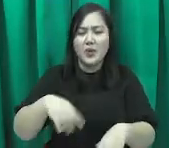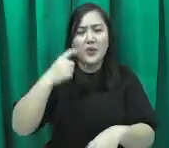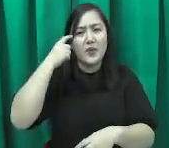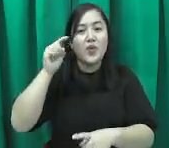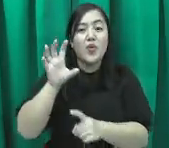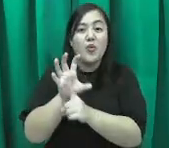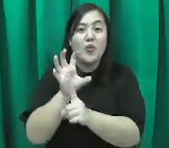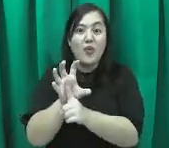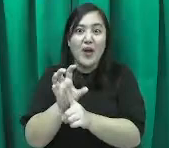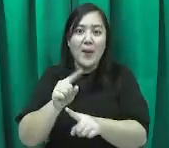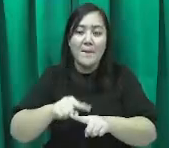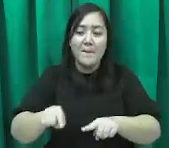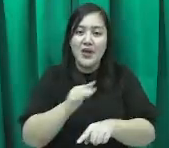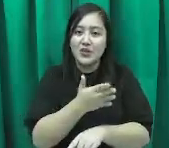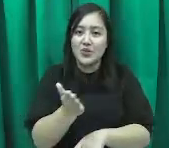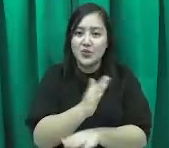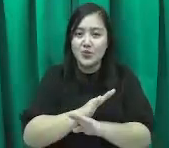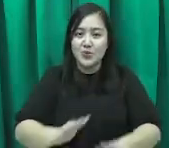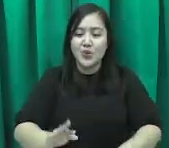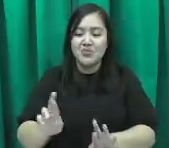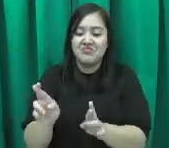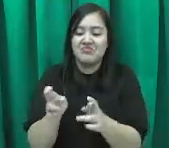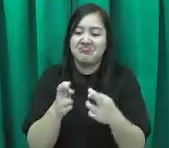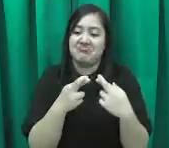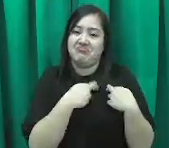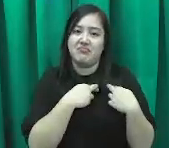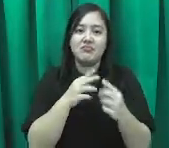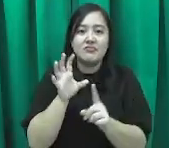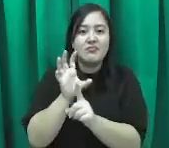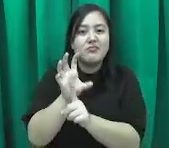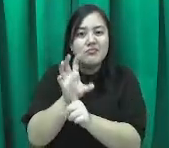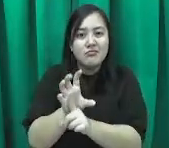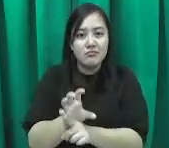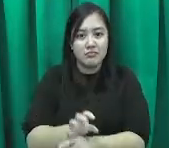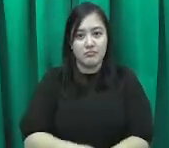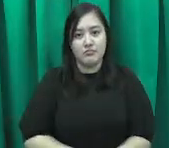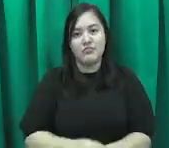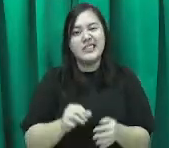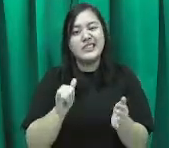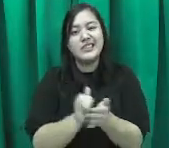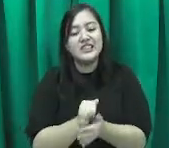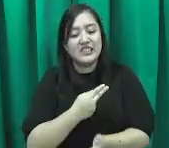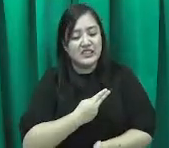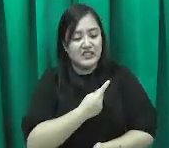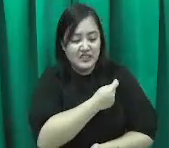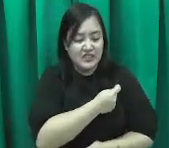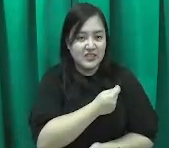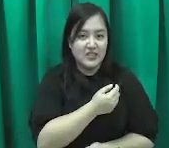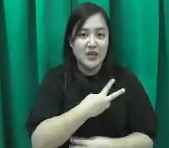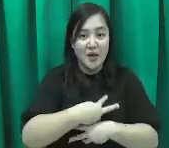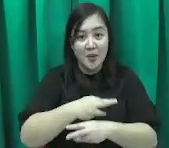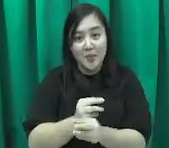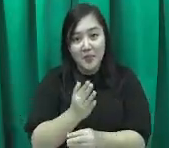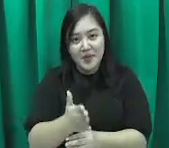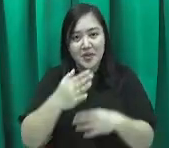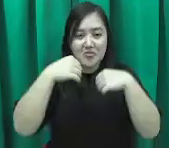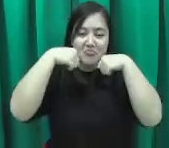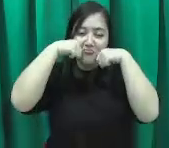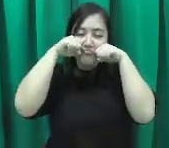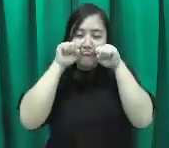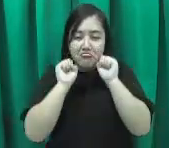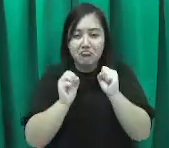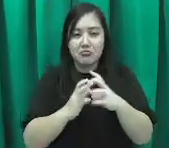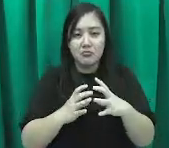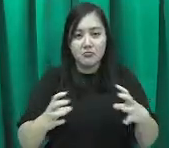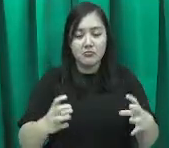yun lang. Aray, magkakaroon, masakit yun. Yun, masasaktan ka talaga. Magkaroon ka talaga ng grievances niyan. Yes.